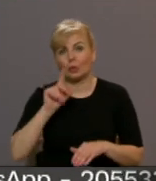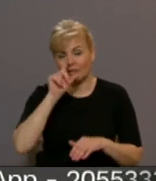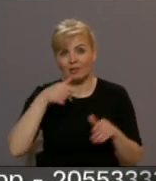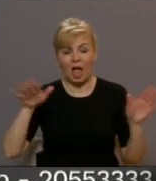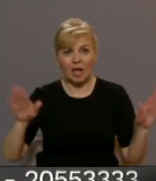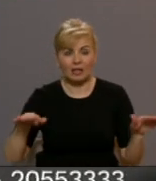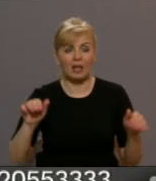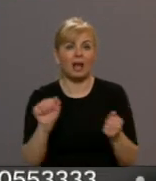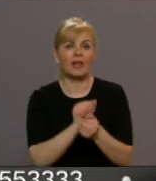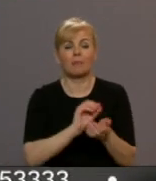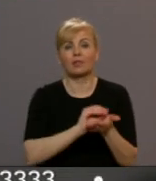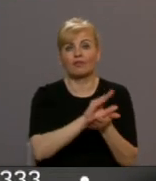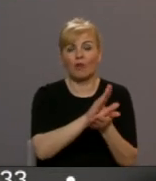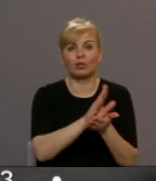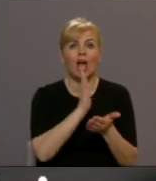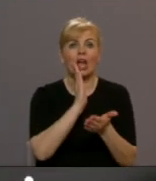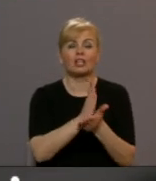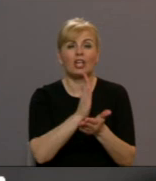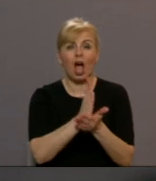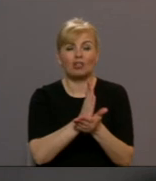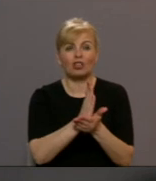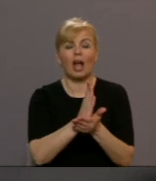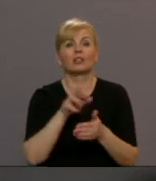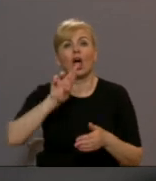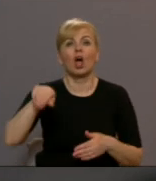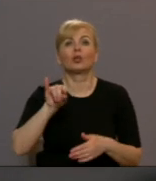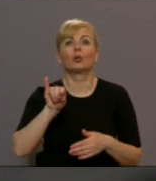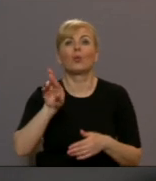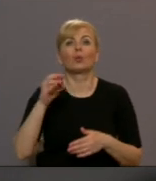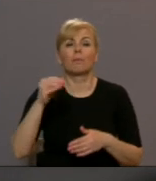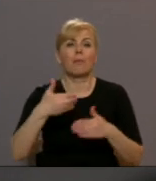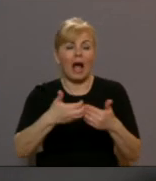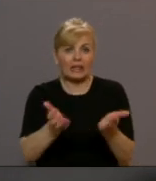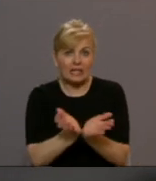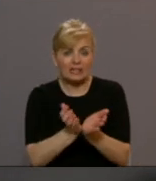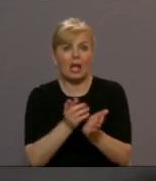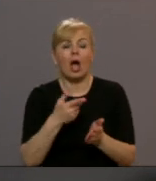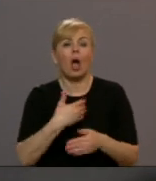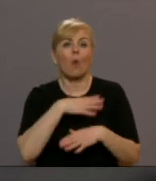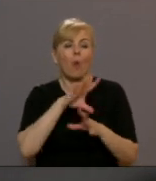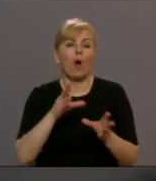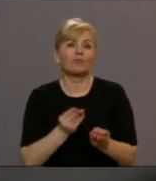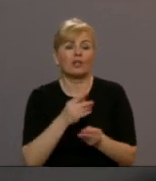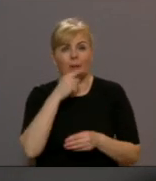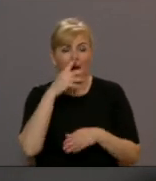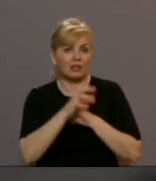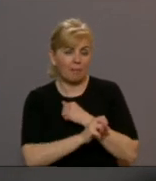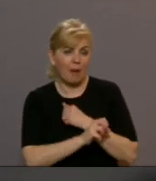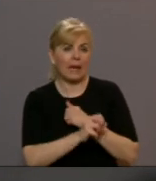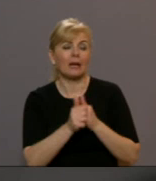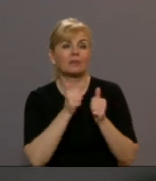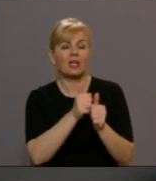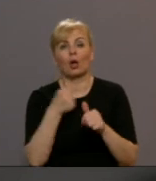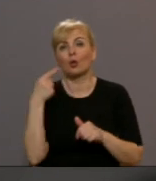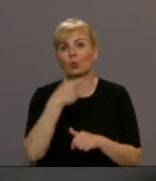dabas fonda nodrošinātajā tiešraidē no Ligzdas Durbē. Šo putnu dzīvei kopš marta beigām līdzi sekojuši tūkstošiem